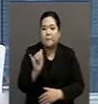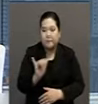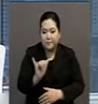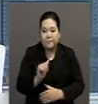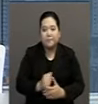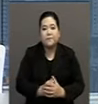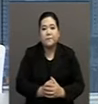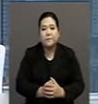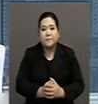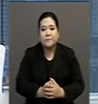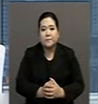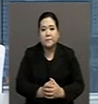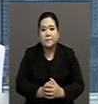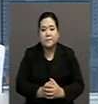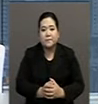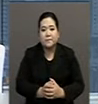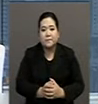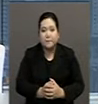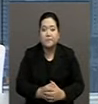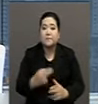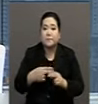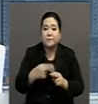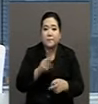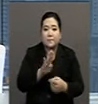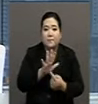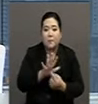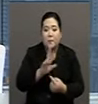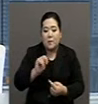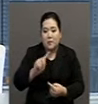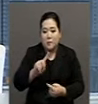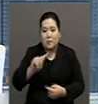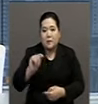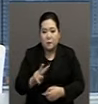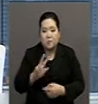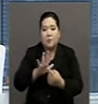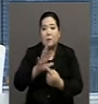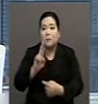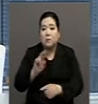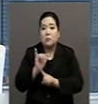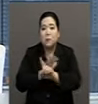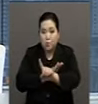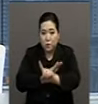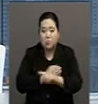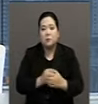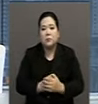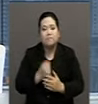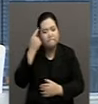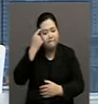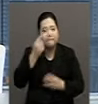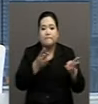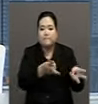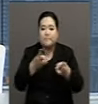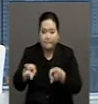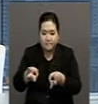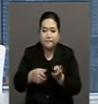ที่น่าสนใจนะคะจากคุณบรรทูลล่ำซำประธานกรรมการธนาคารกสิกรไทยค่ะได้สะท้อนแนวคิดทางออกการแ